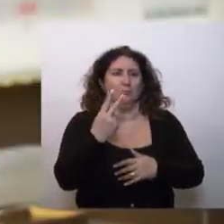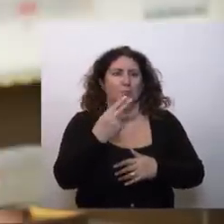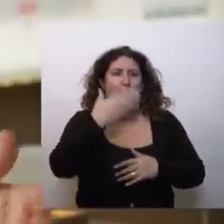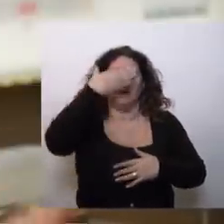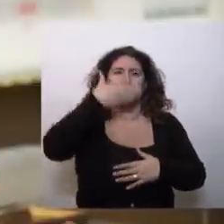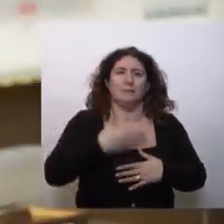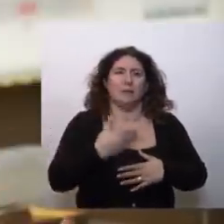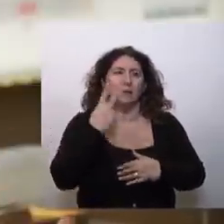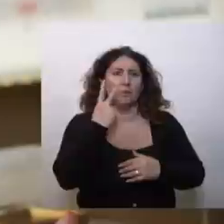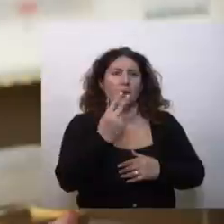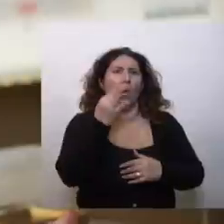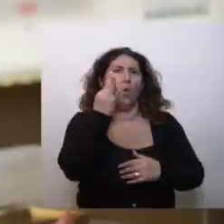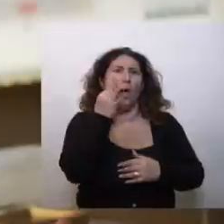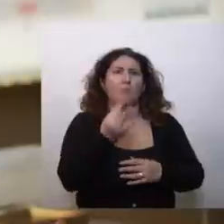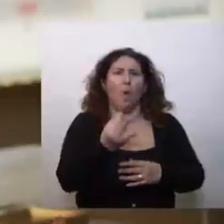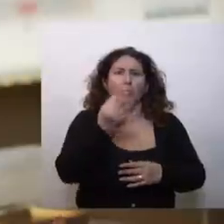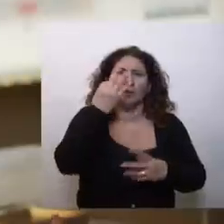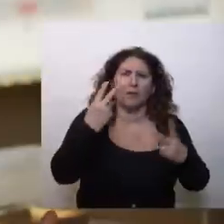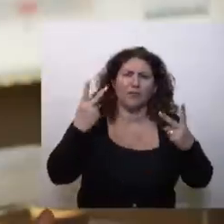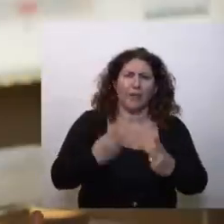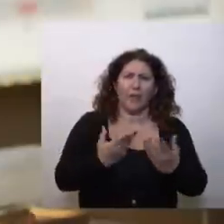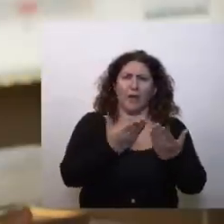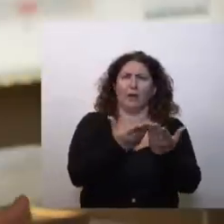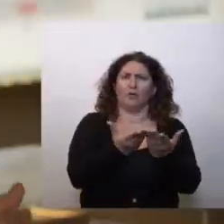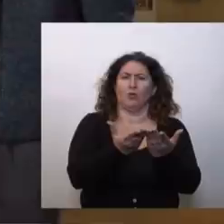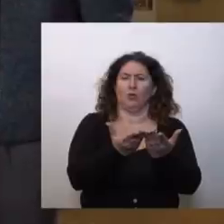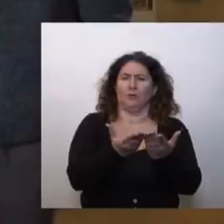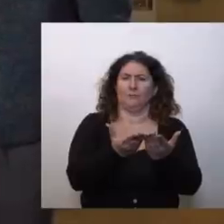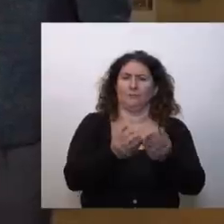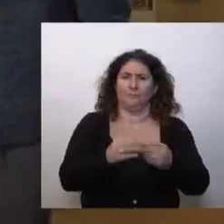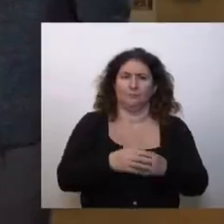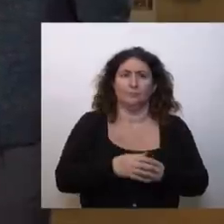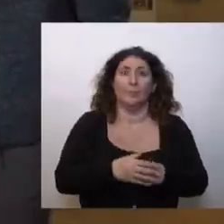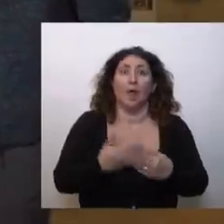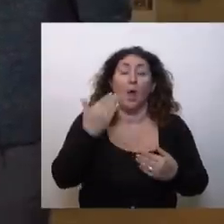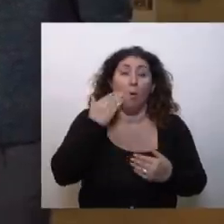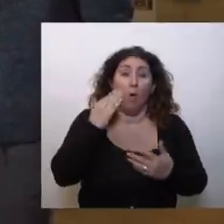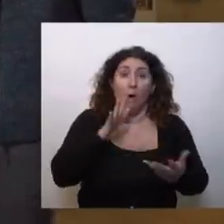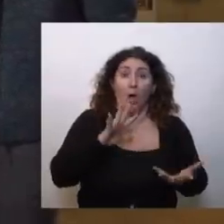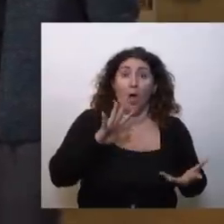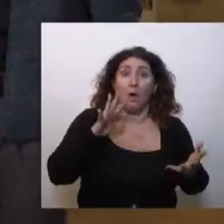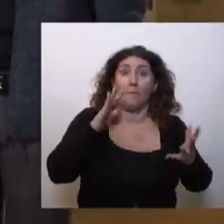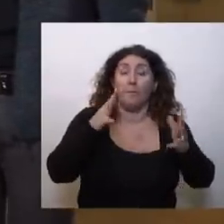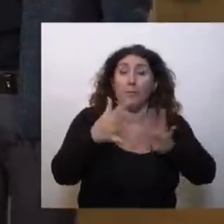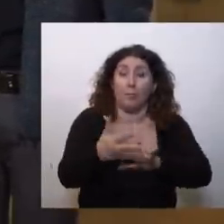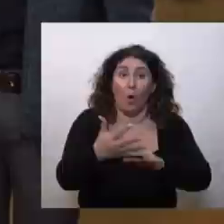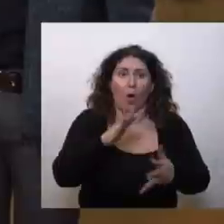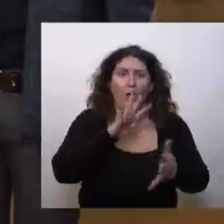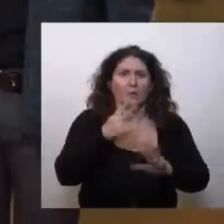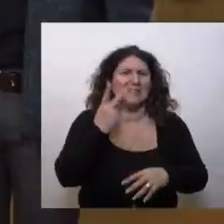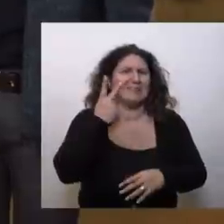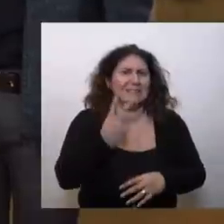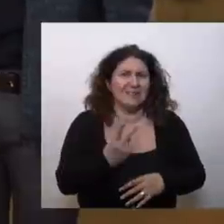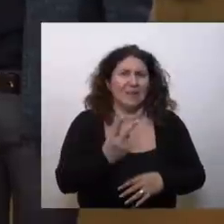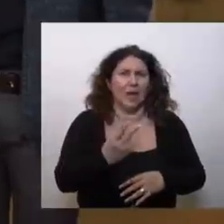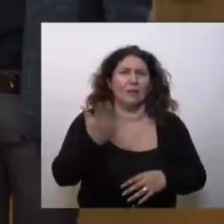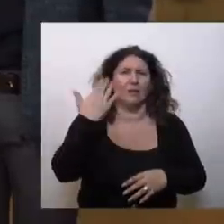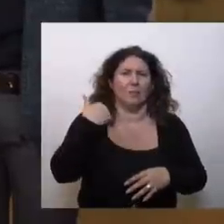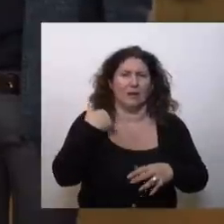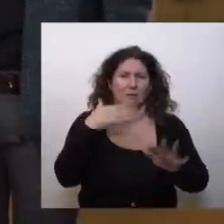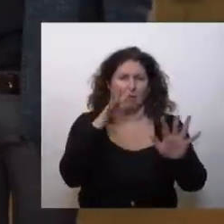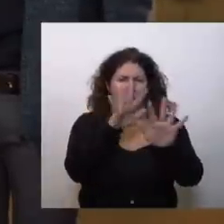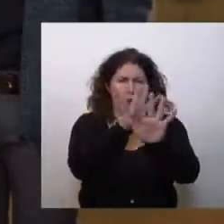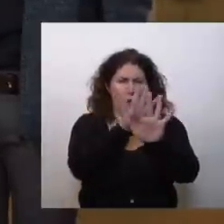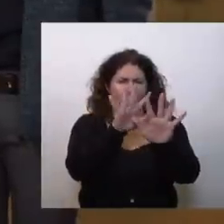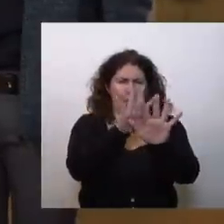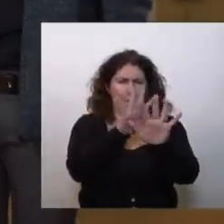lo vedessimo nella realtà. L'uomo si è trasformato, è diventato visibile. Quello che prima era un'ombra che